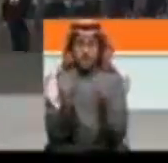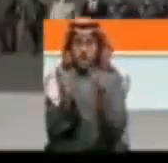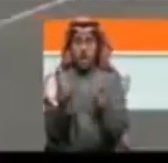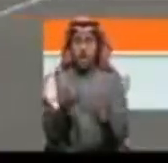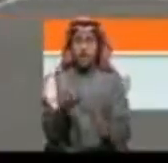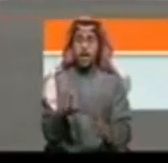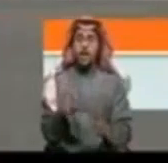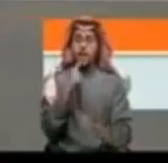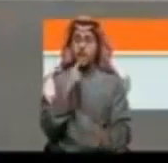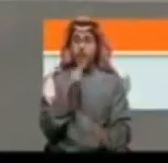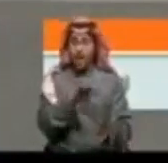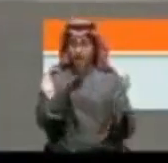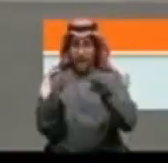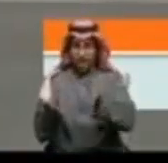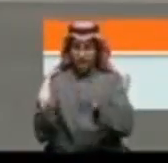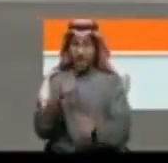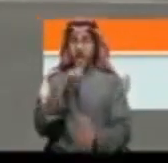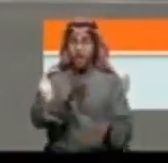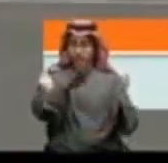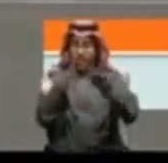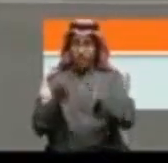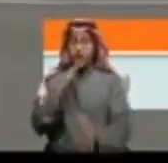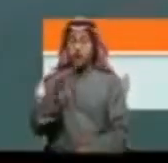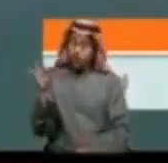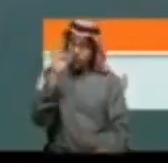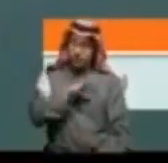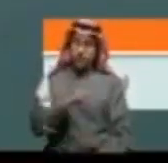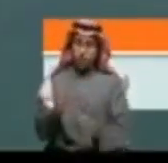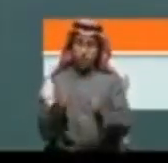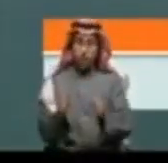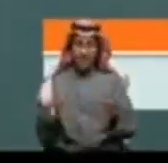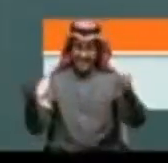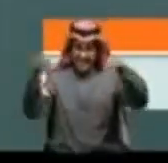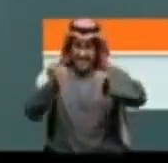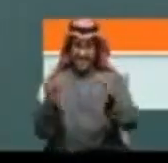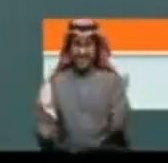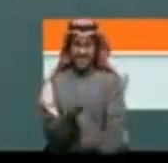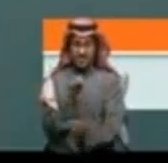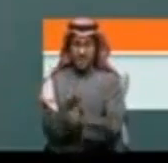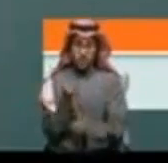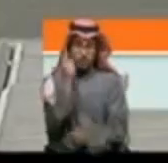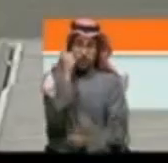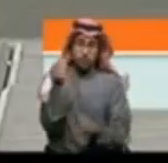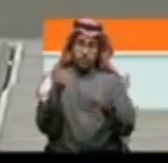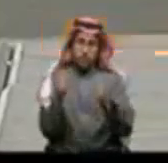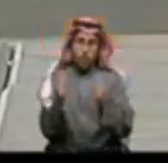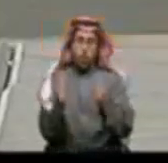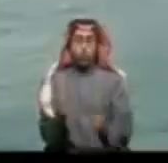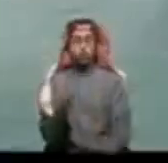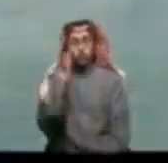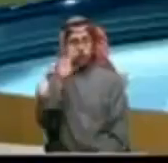في البحر الأحمر الذي يعد من أهم الممرات العالمية لتغذيته الاقتصاد العالمي.